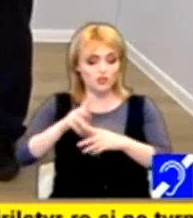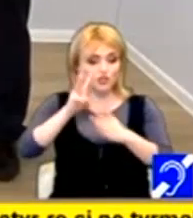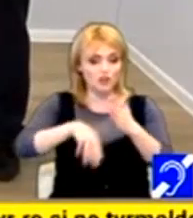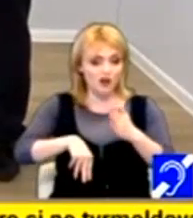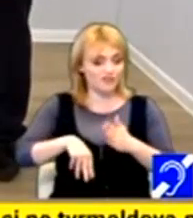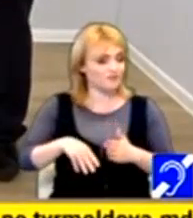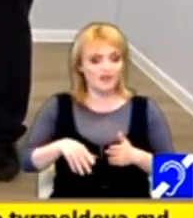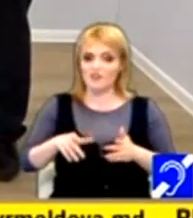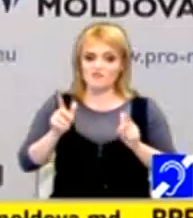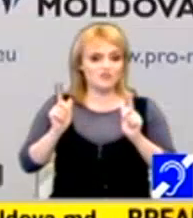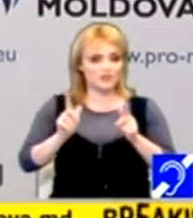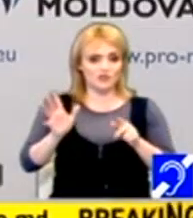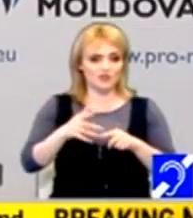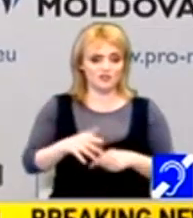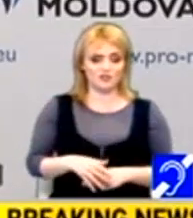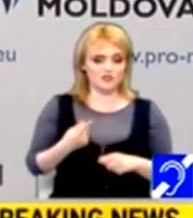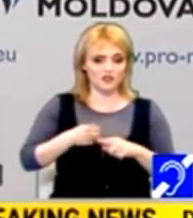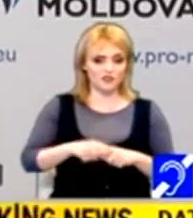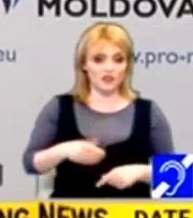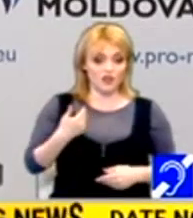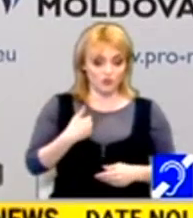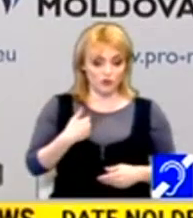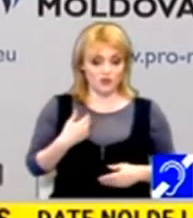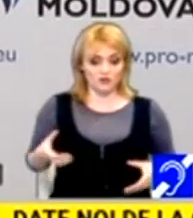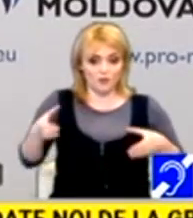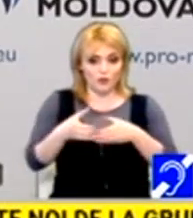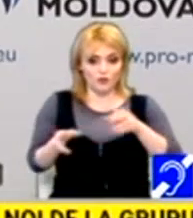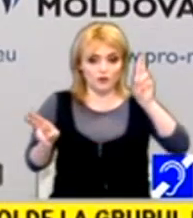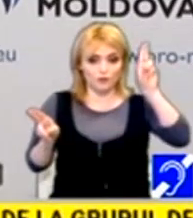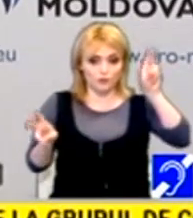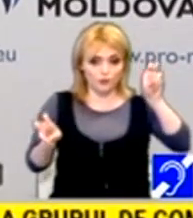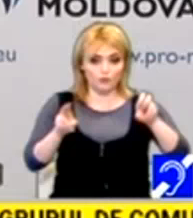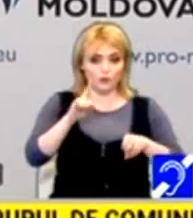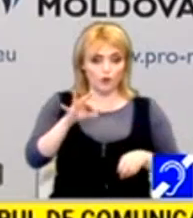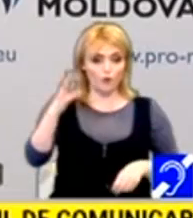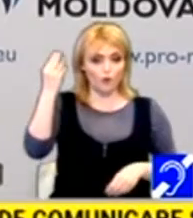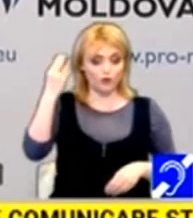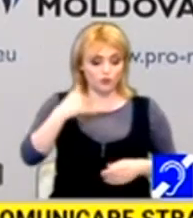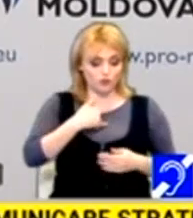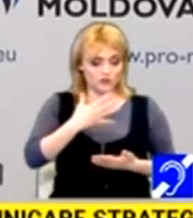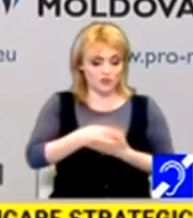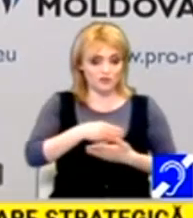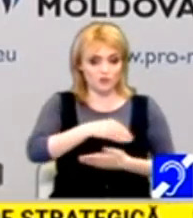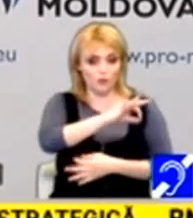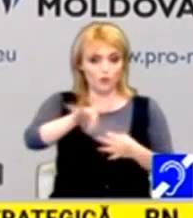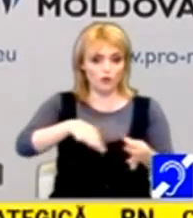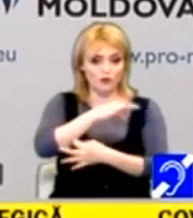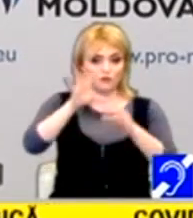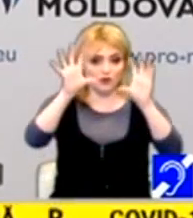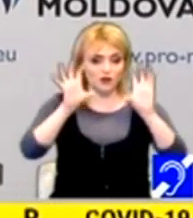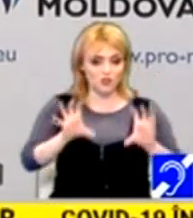fost nejustificate. Noi, cei de la pro-Moldova, venim cu un proiect de lege pe care îl